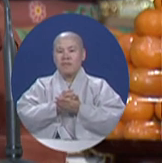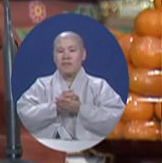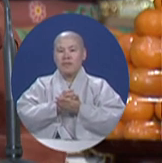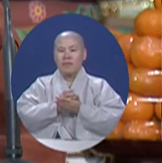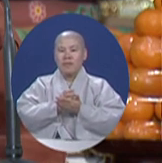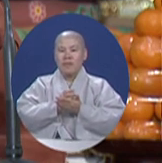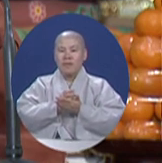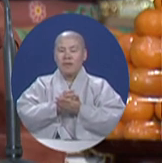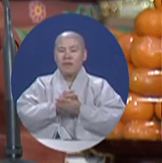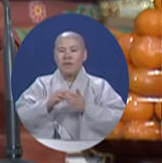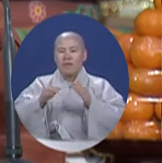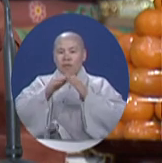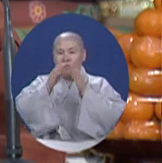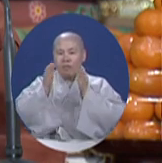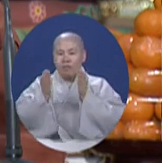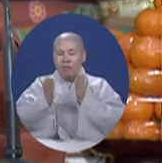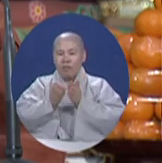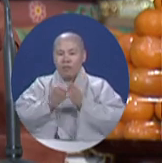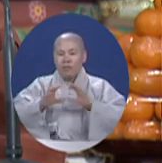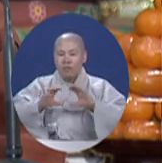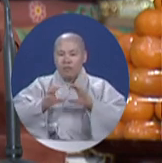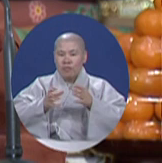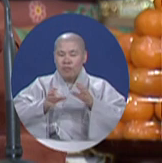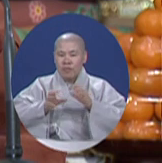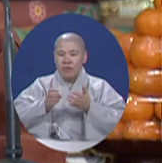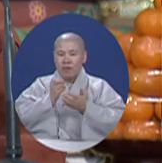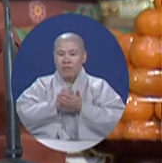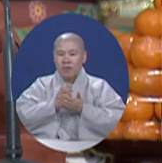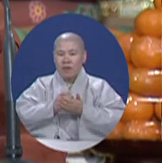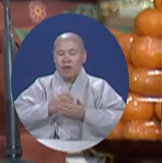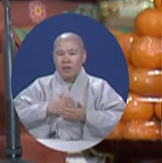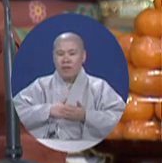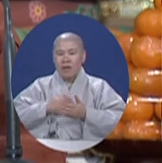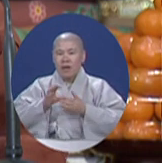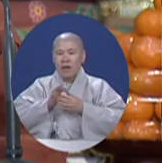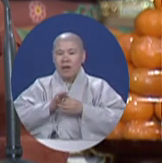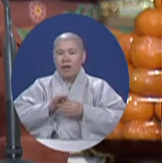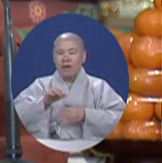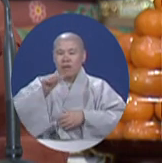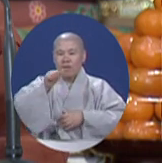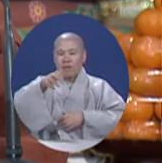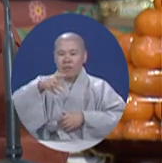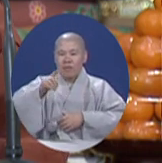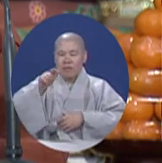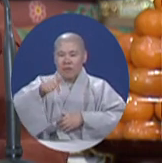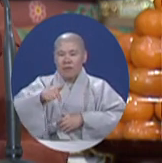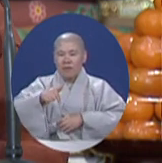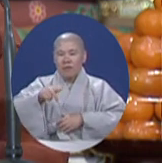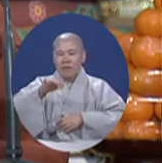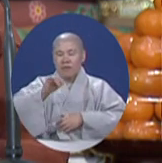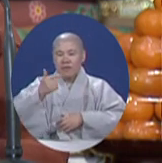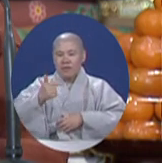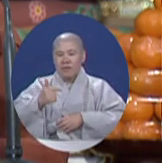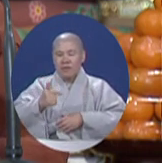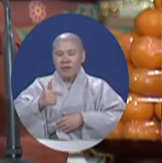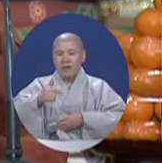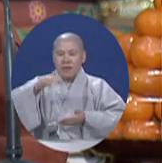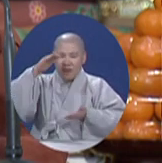아니라 모든 우주 이치가 나의 오척신 옛날에는 키가 오척신밖에 안 됐던가